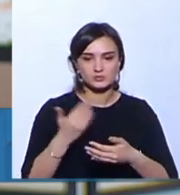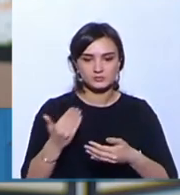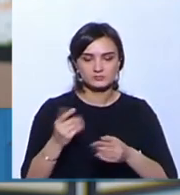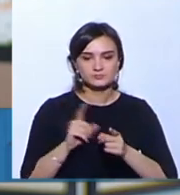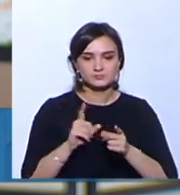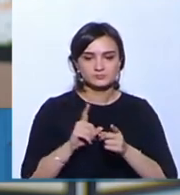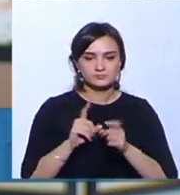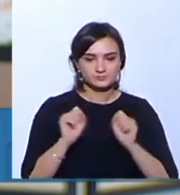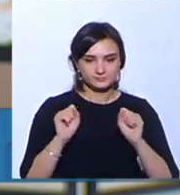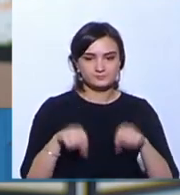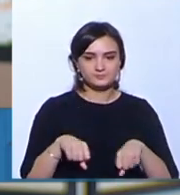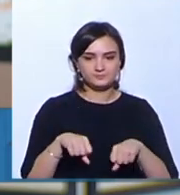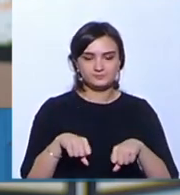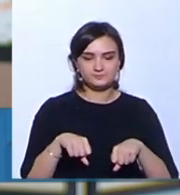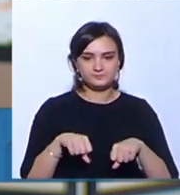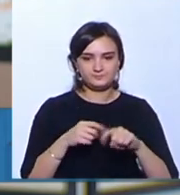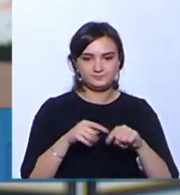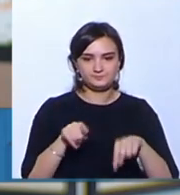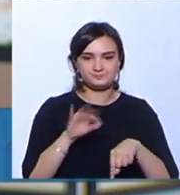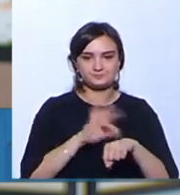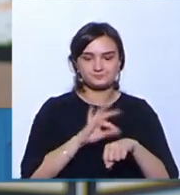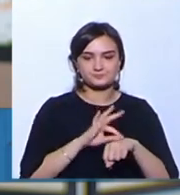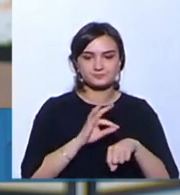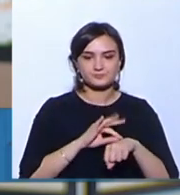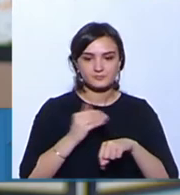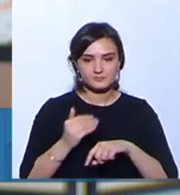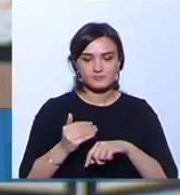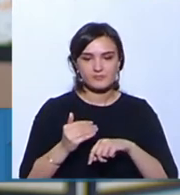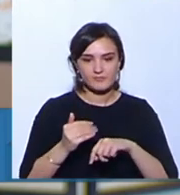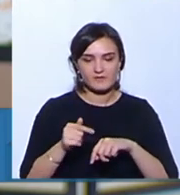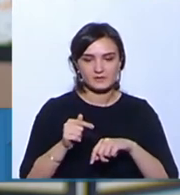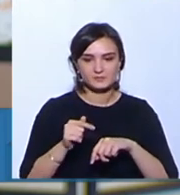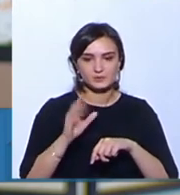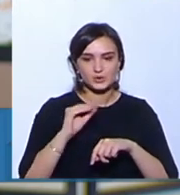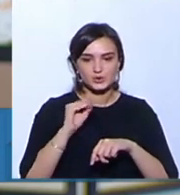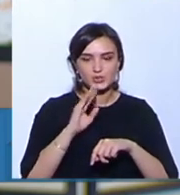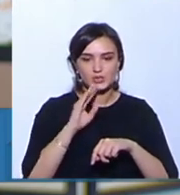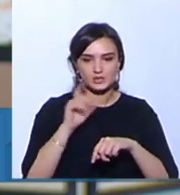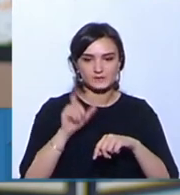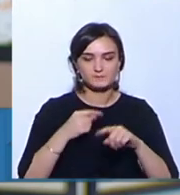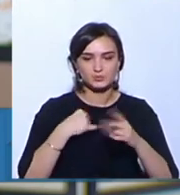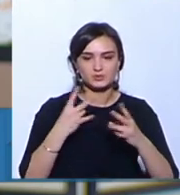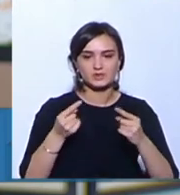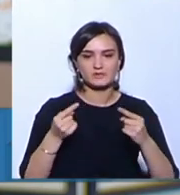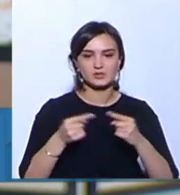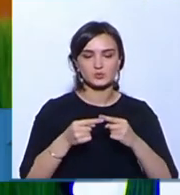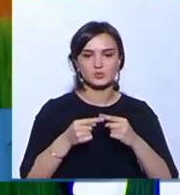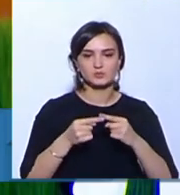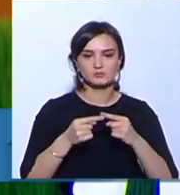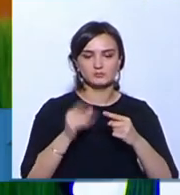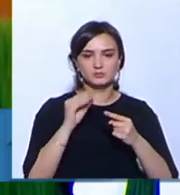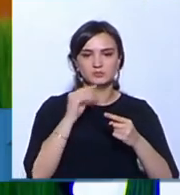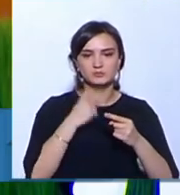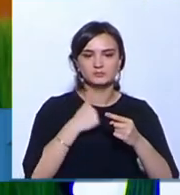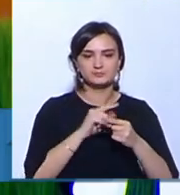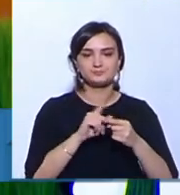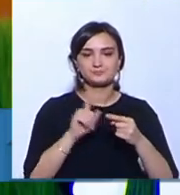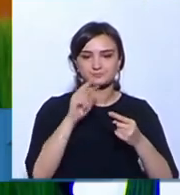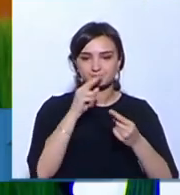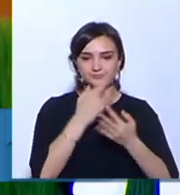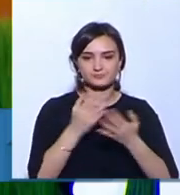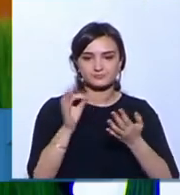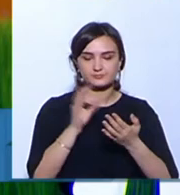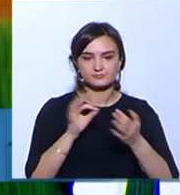კი შესაძლებელია ამ დაავადების ფონზე, როცა ქალი ორსულია. მე უნდა დავაზუსტო, როდესაც ჩვენ რაღაც